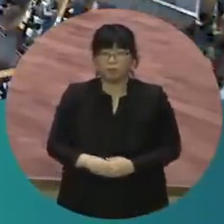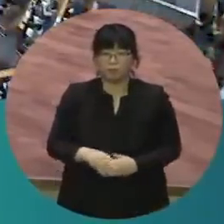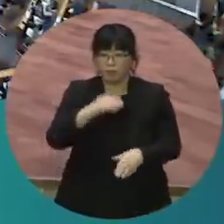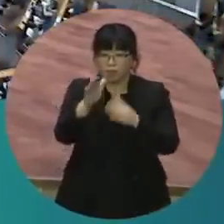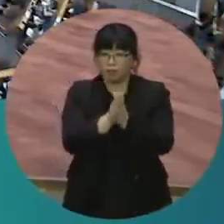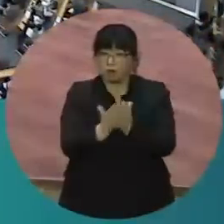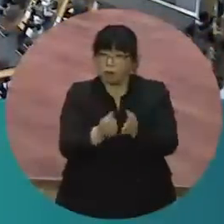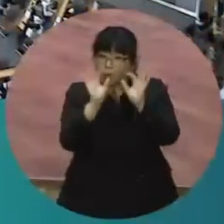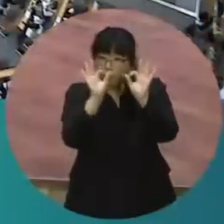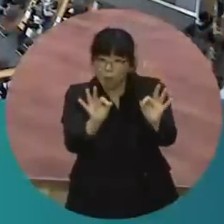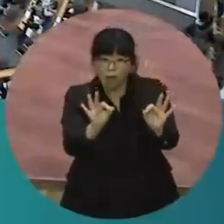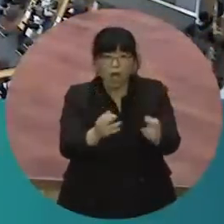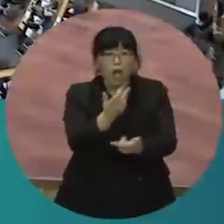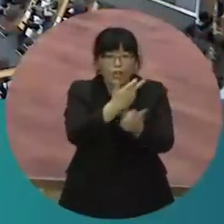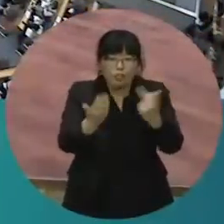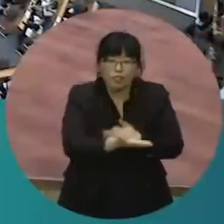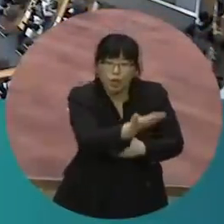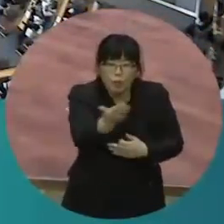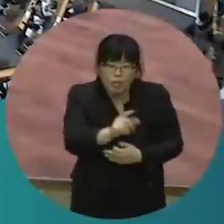온전히 기쁘게 여기라.